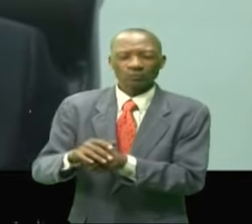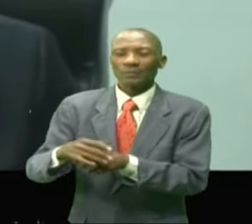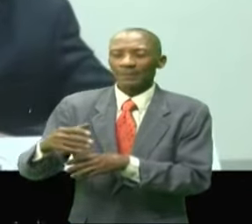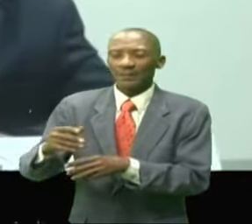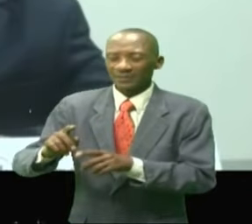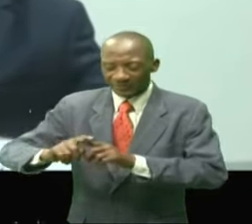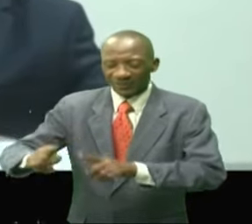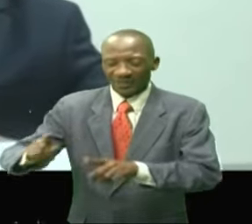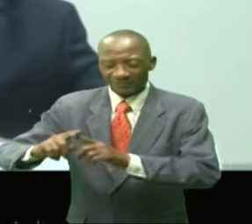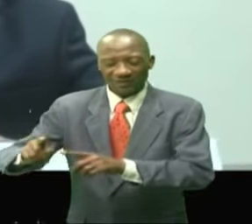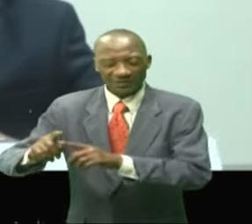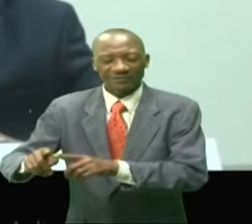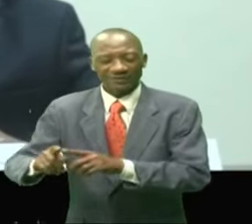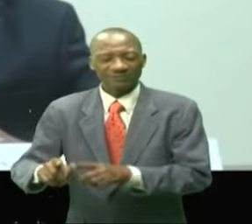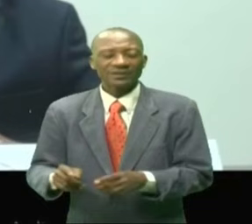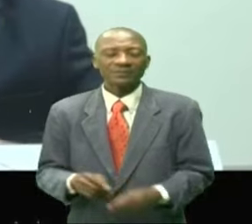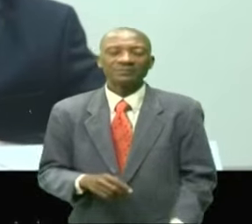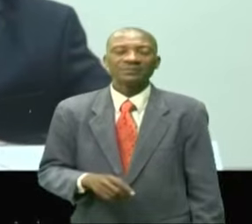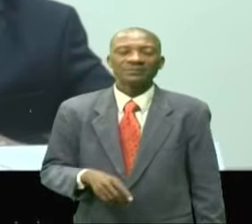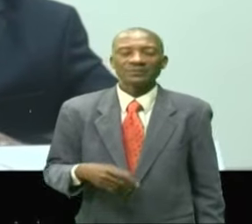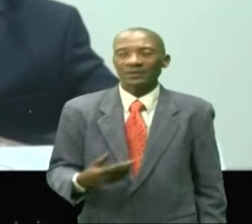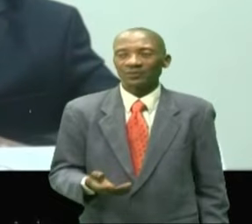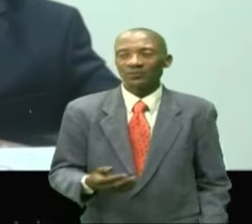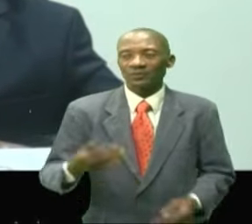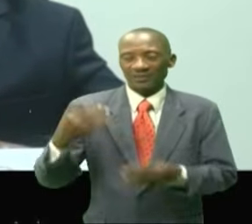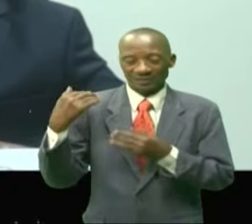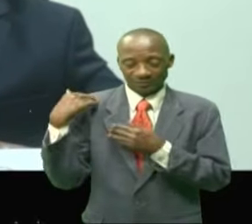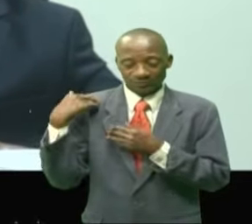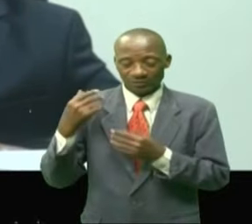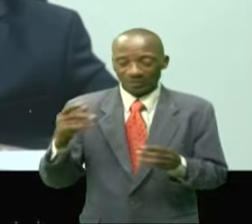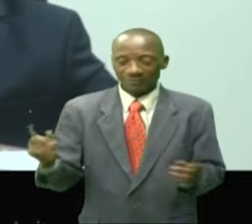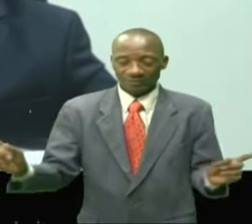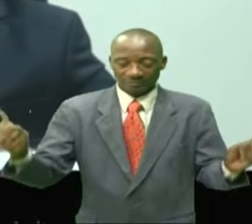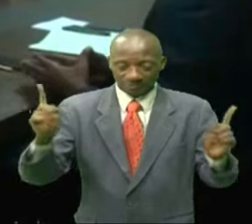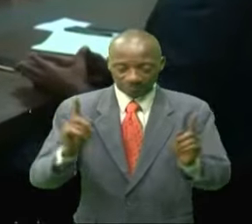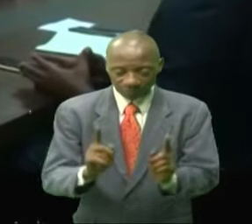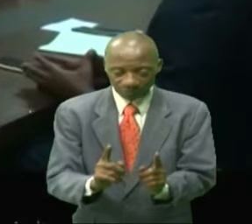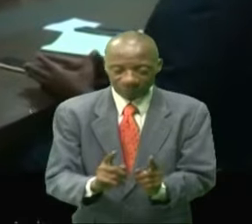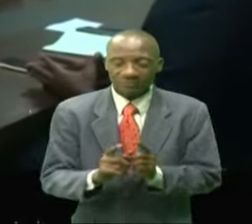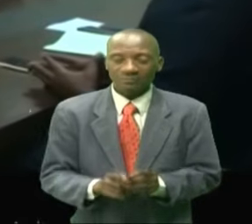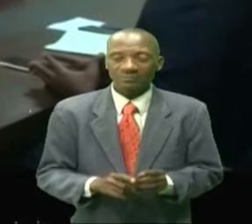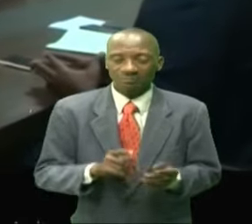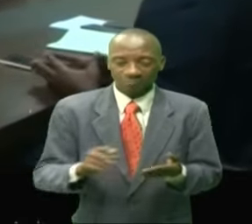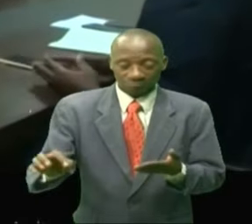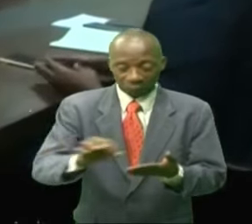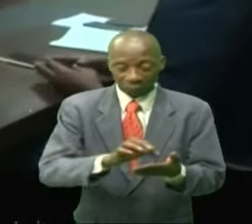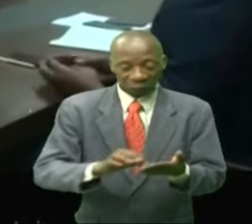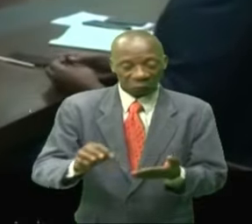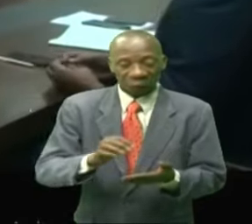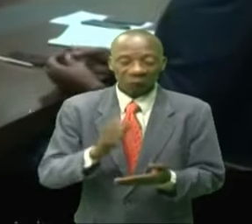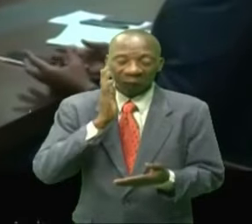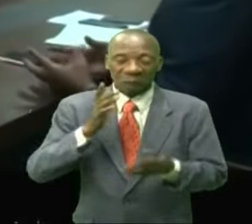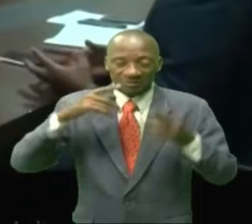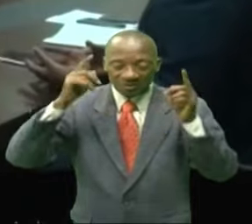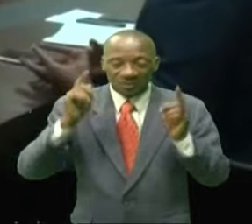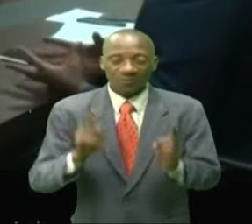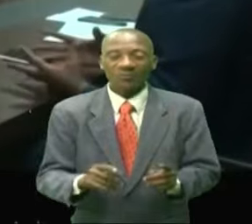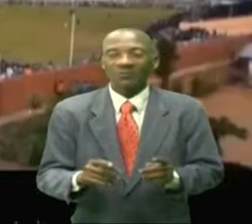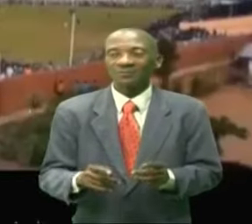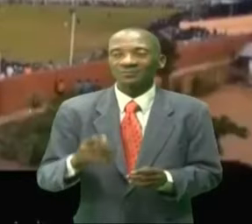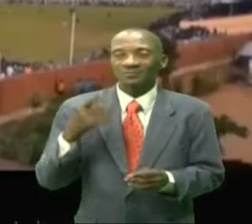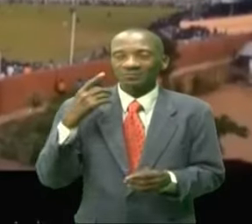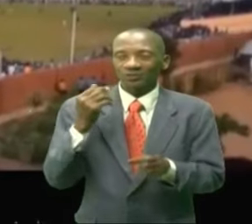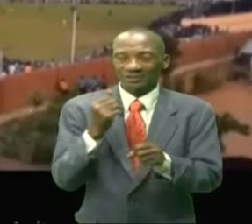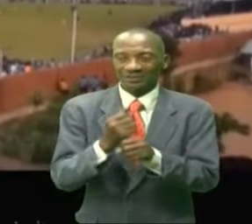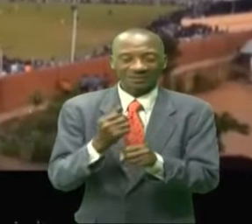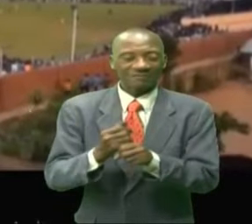des sports, a eu lieu le lundi 9 octobre dernier au cabinet du ministre au cours d'une audience. Très satisfait de cette œuvre